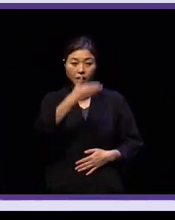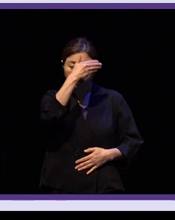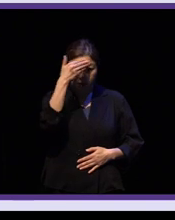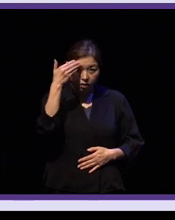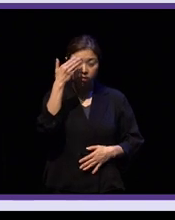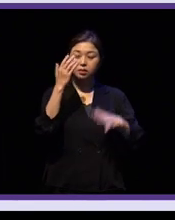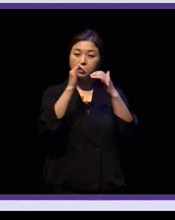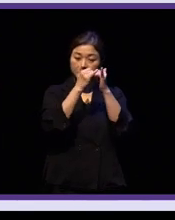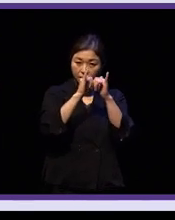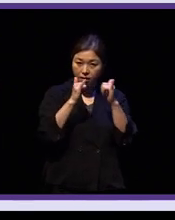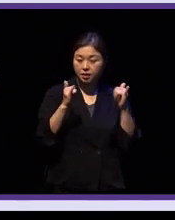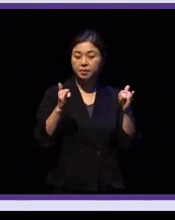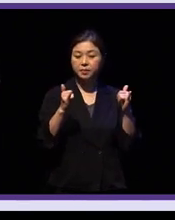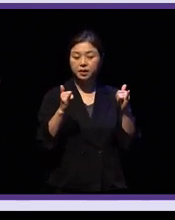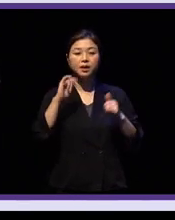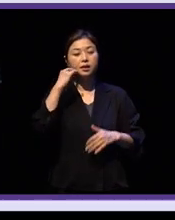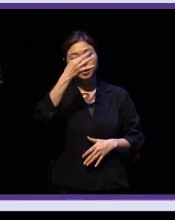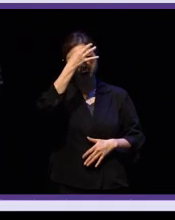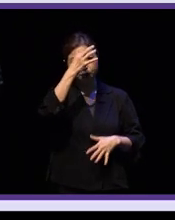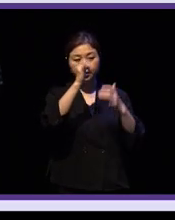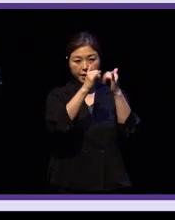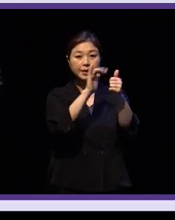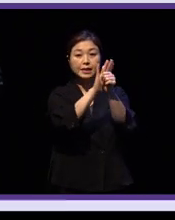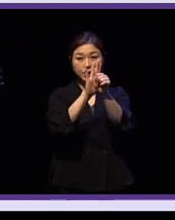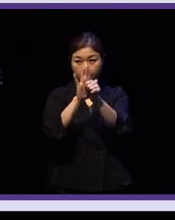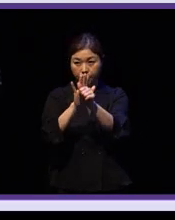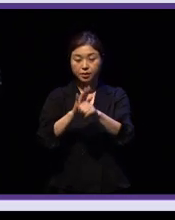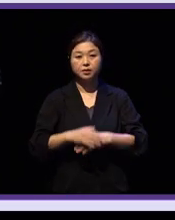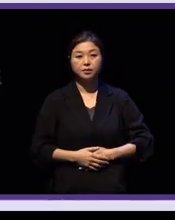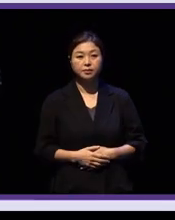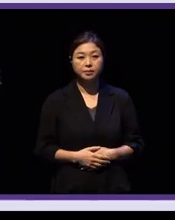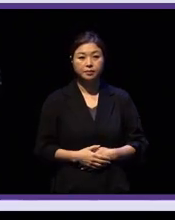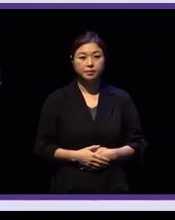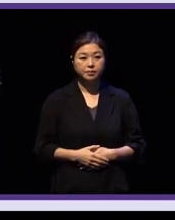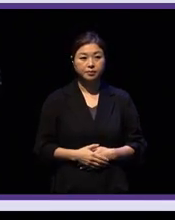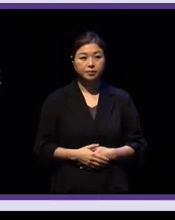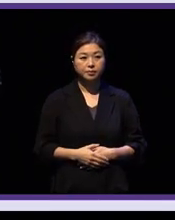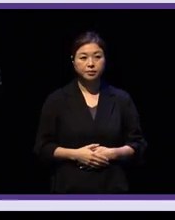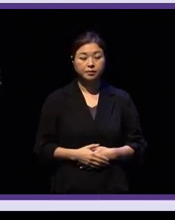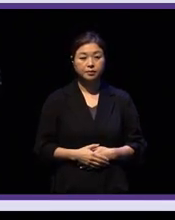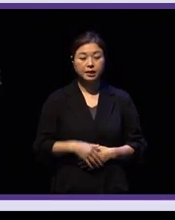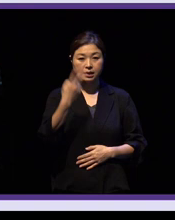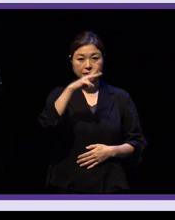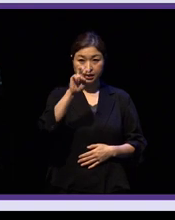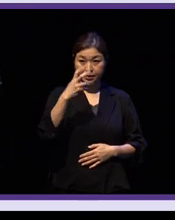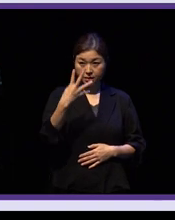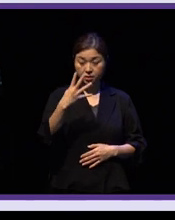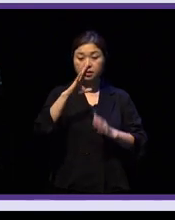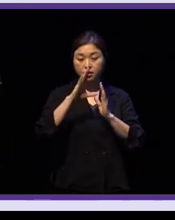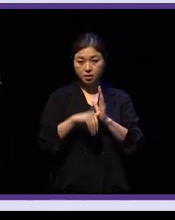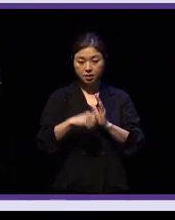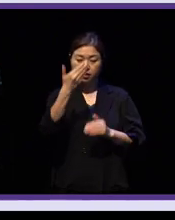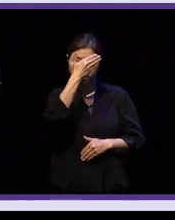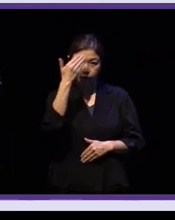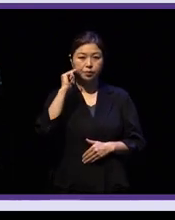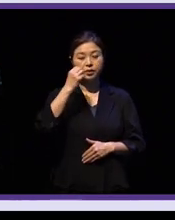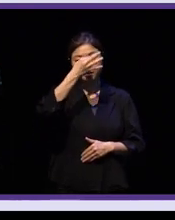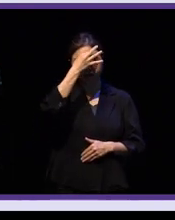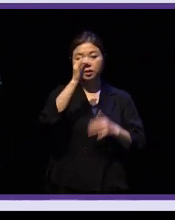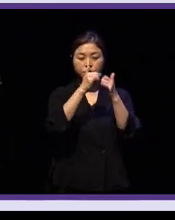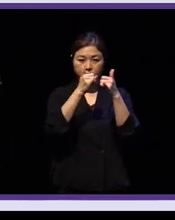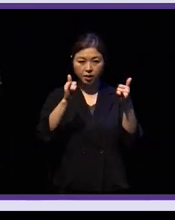청년예술가 지원 관련해서 설명드리도록 하겠습니다 24년도에 저희 청년예술과